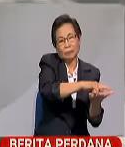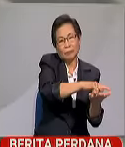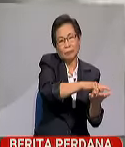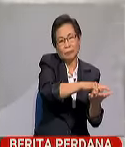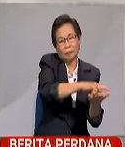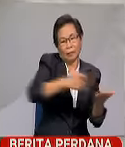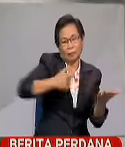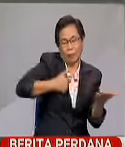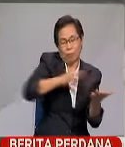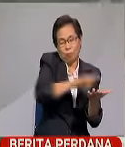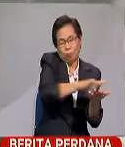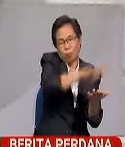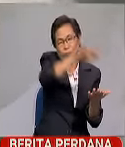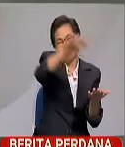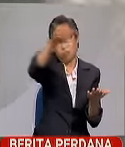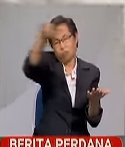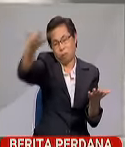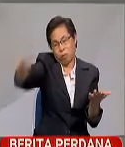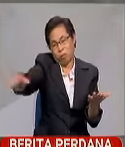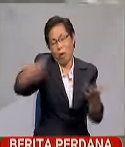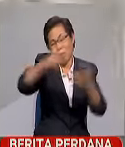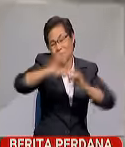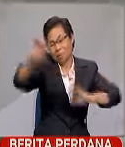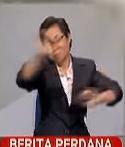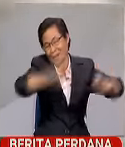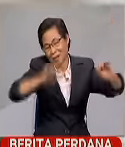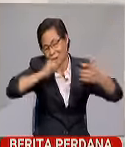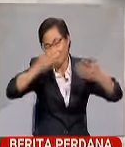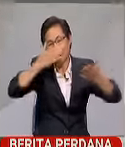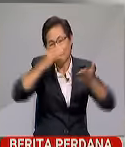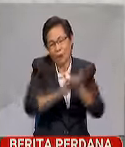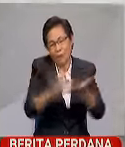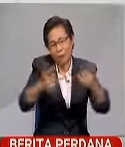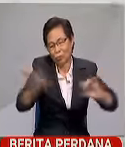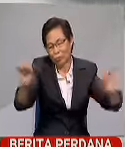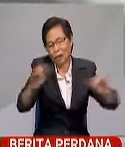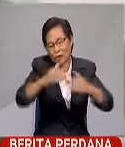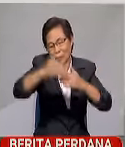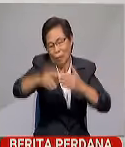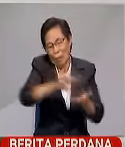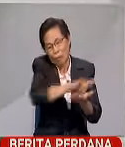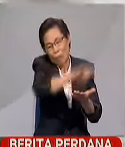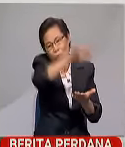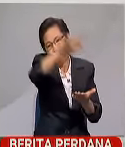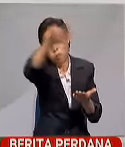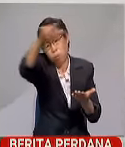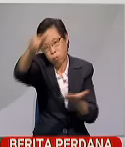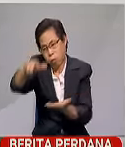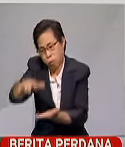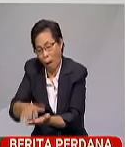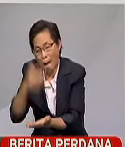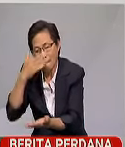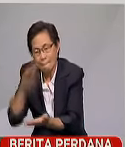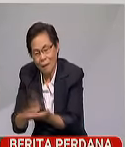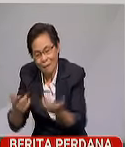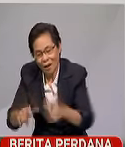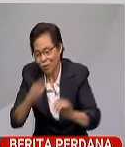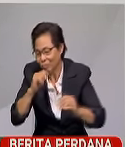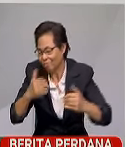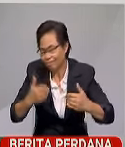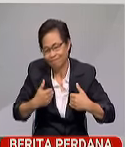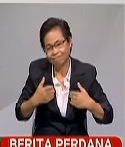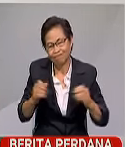Montreal menuju ke Saguenay. Namun tiada sebarang insiden buruk dilaporkan sejurus pesawat tersebut mendarat.